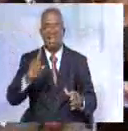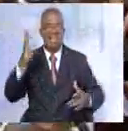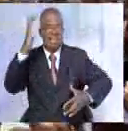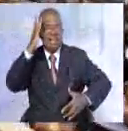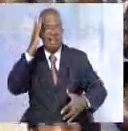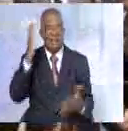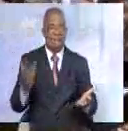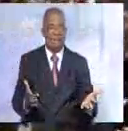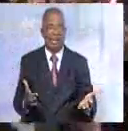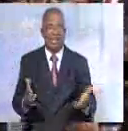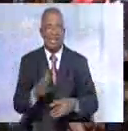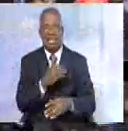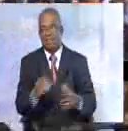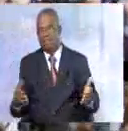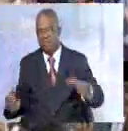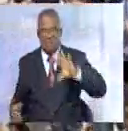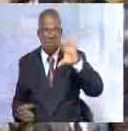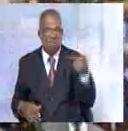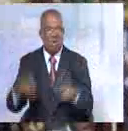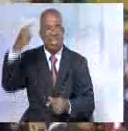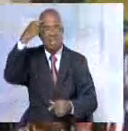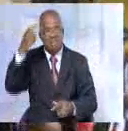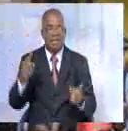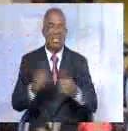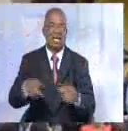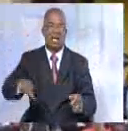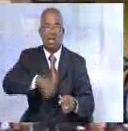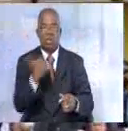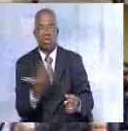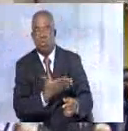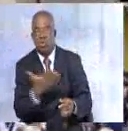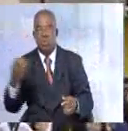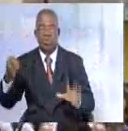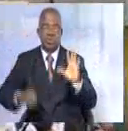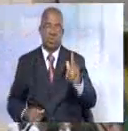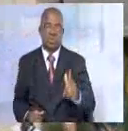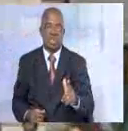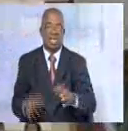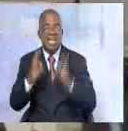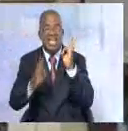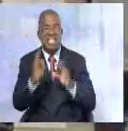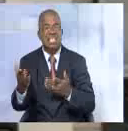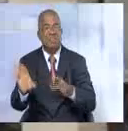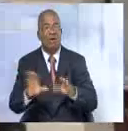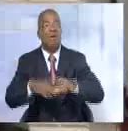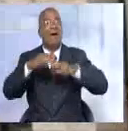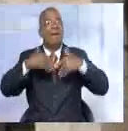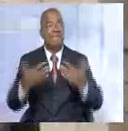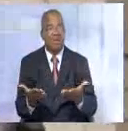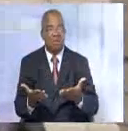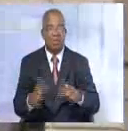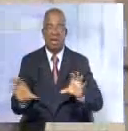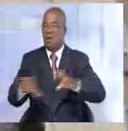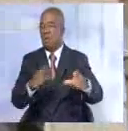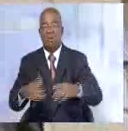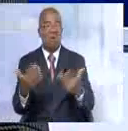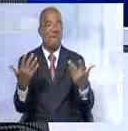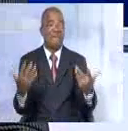et pour les calculs médiatiques déjà en cours sur la couverture de sa disparition.